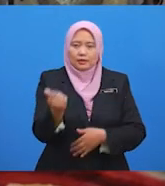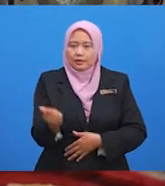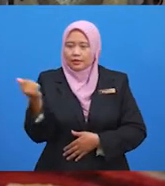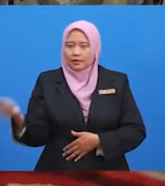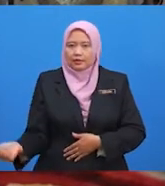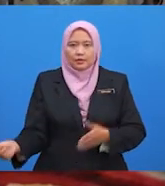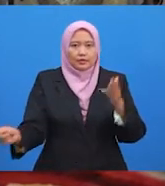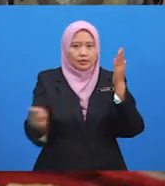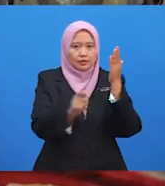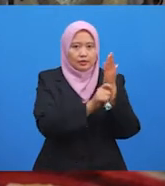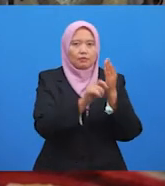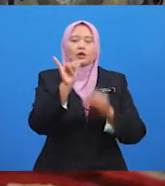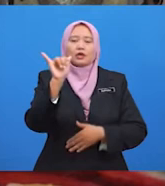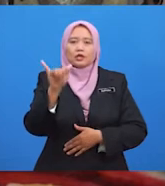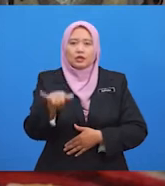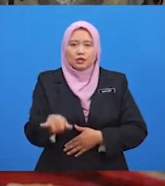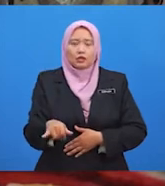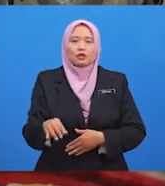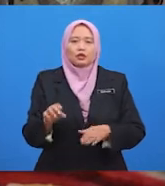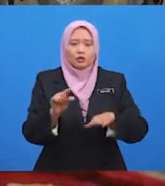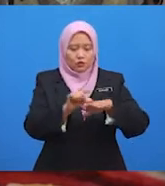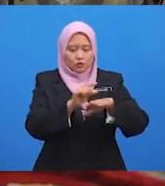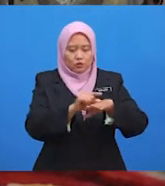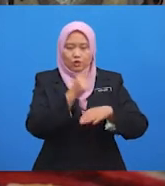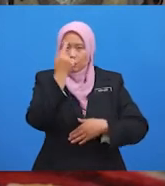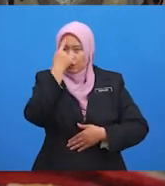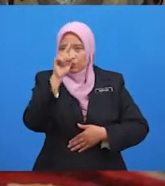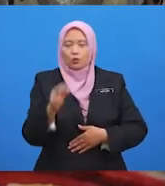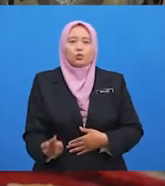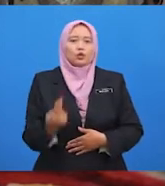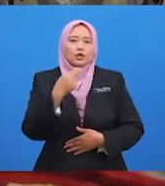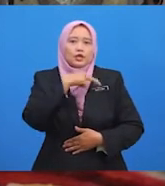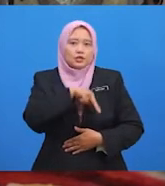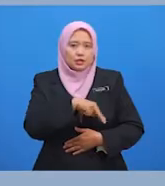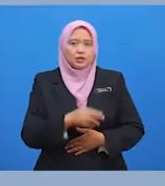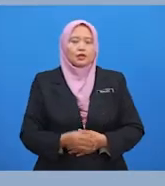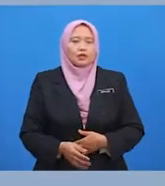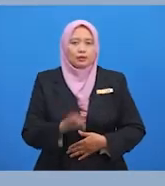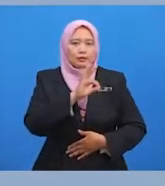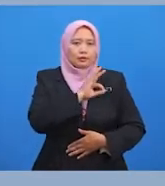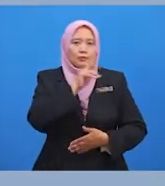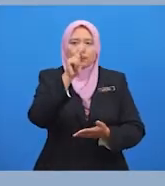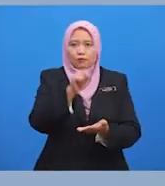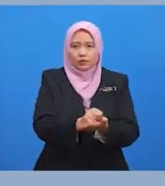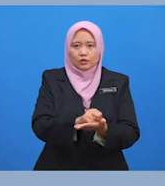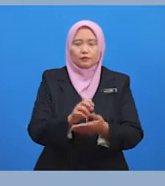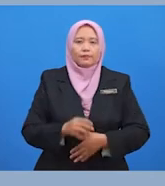bahan yang akan digunakan untuk menghasilkan button bash. Pertama,